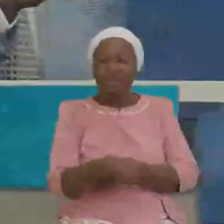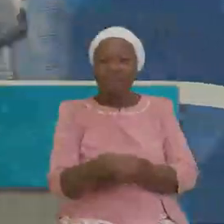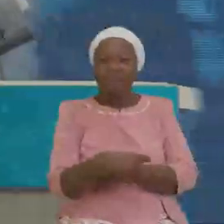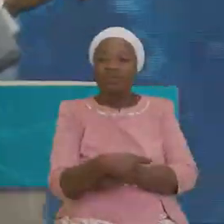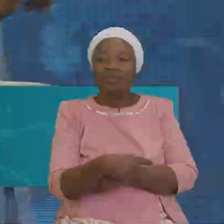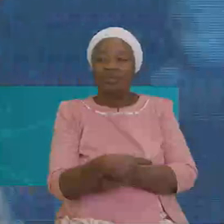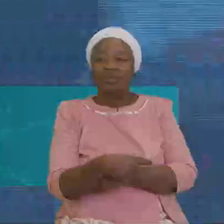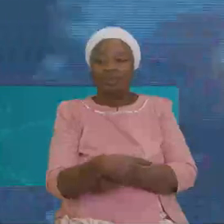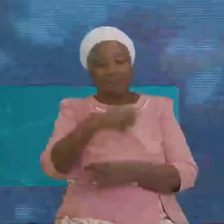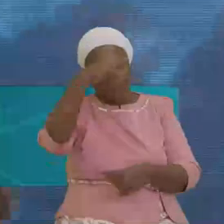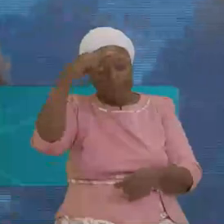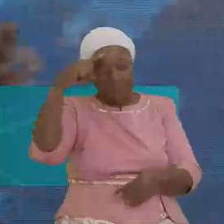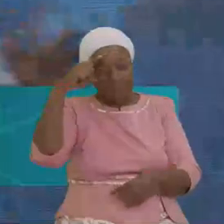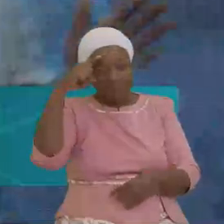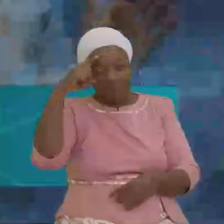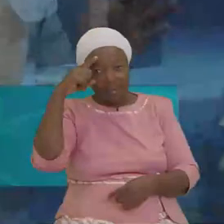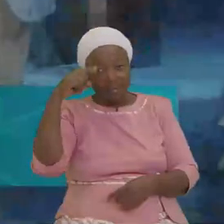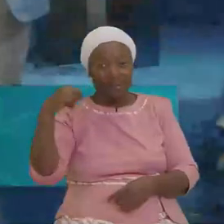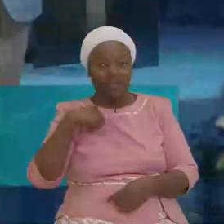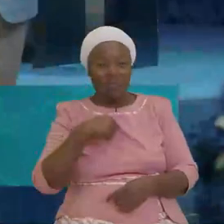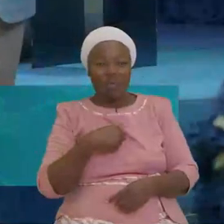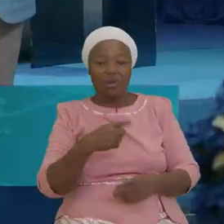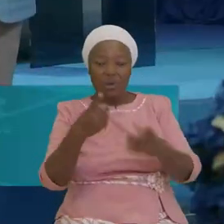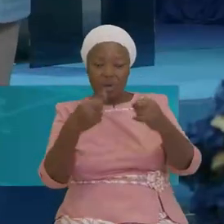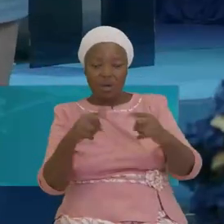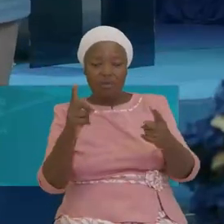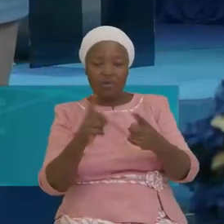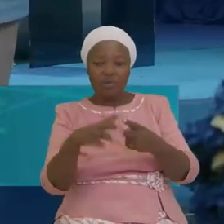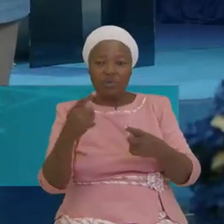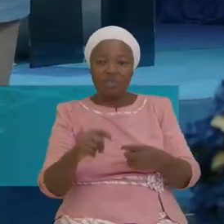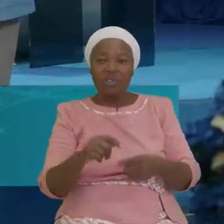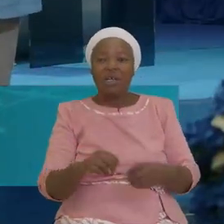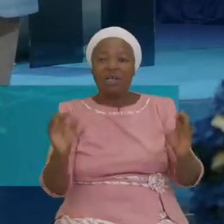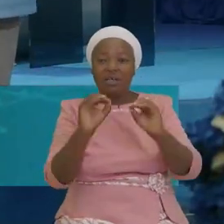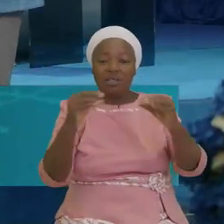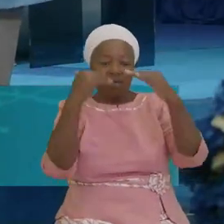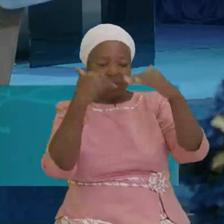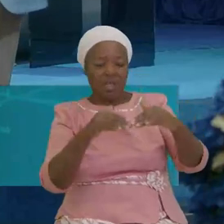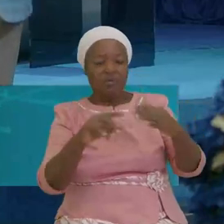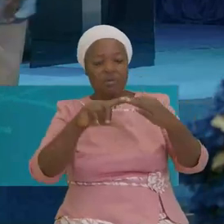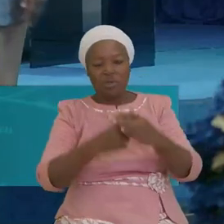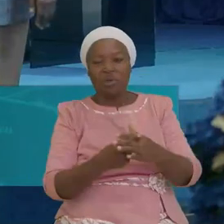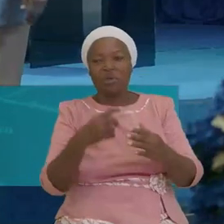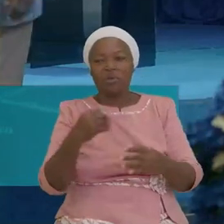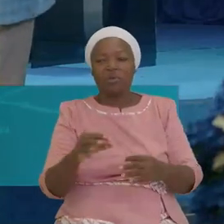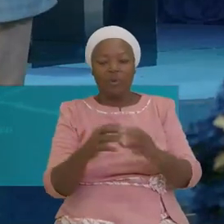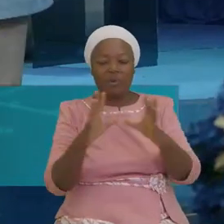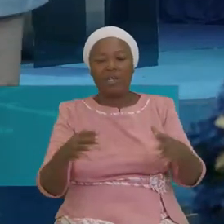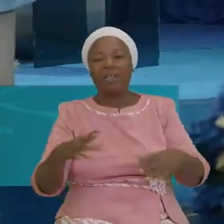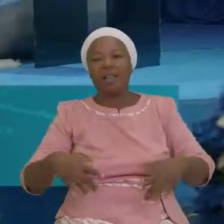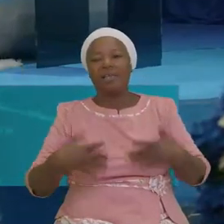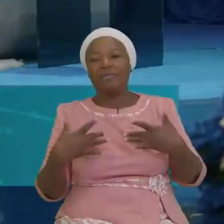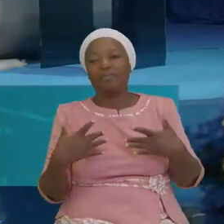jour. Les signes et les prodiges sont à vous ce jour. Parce que nous venons à la